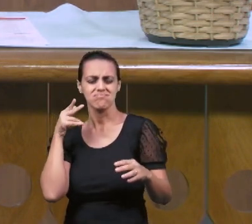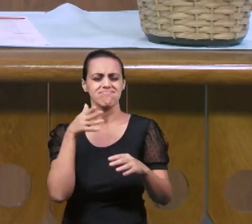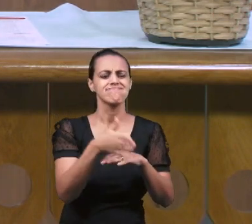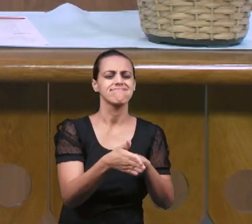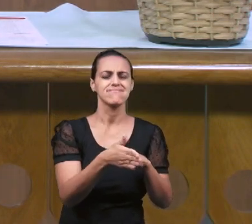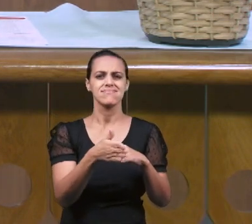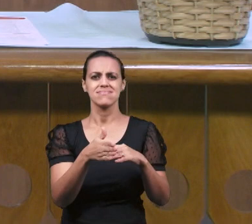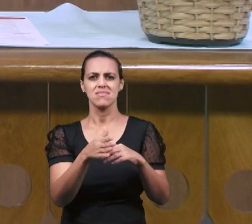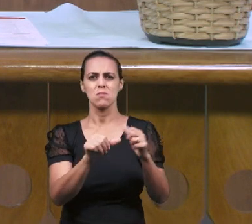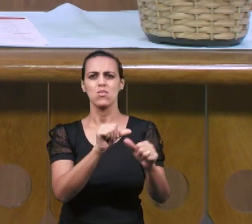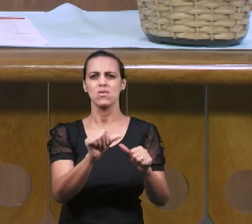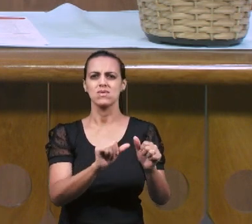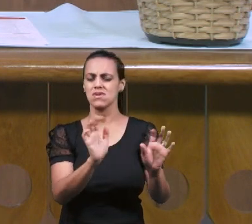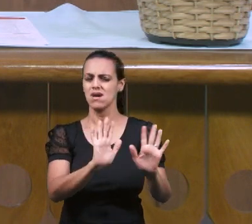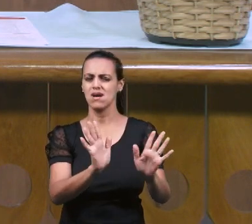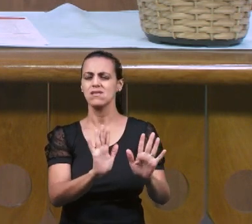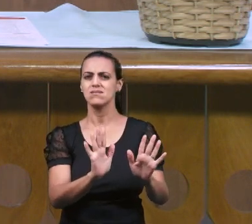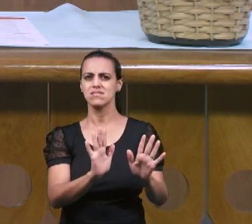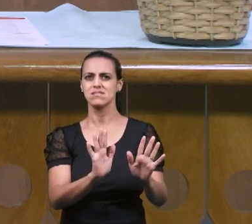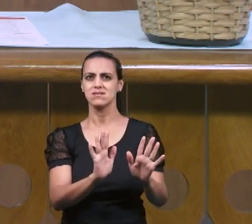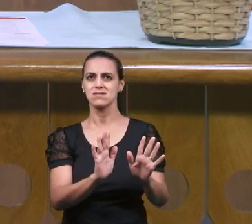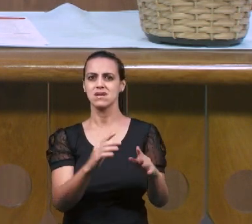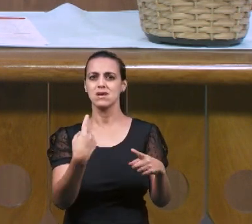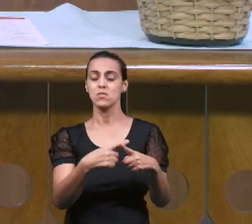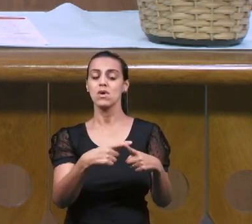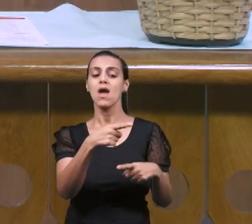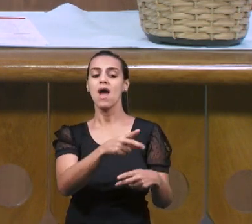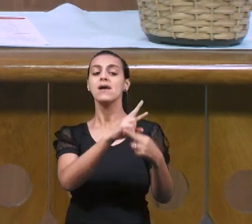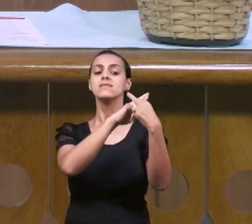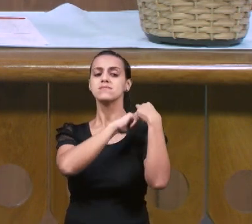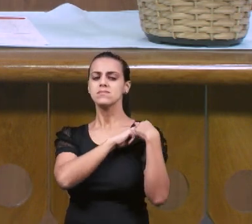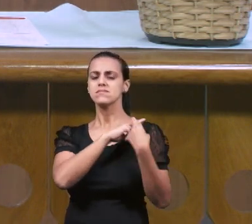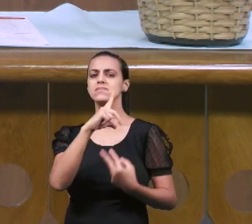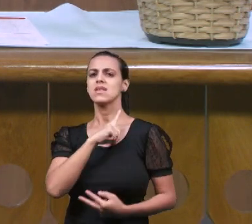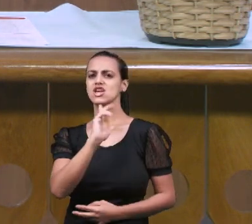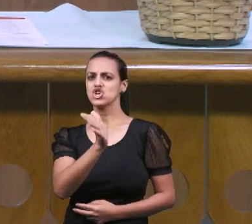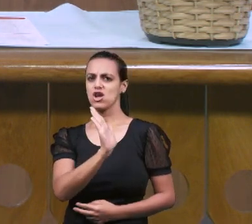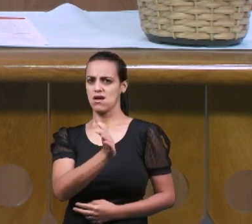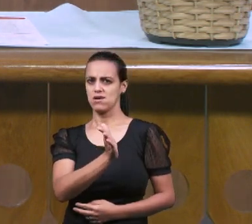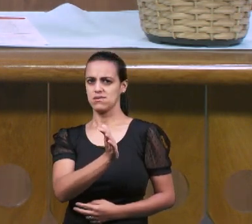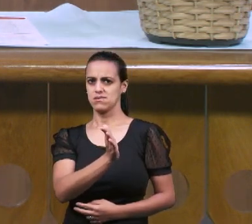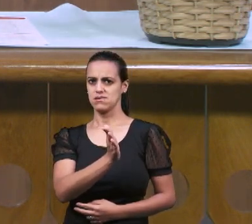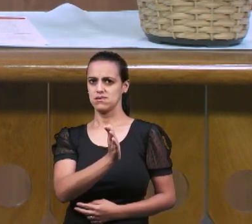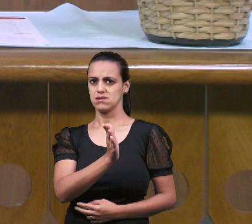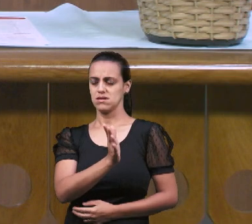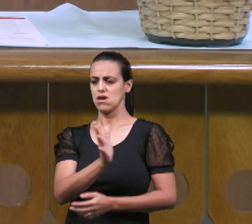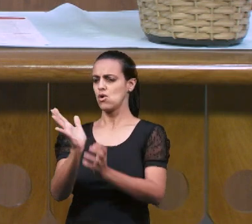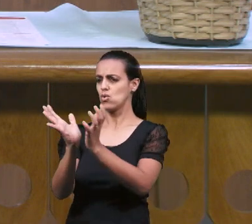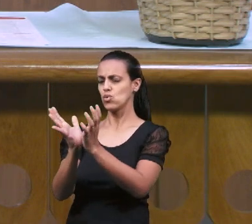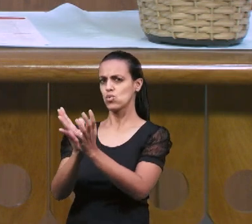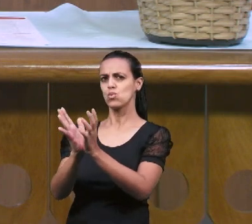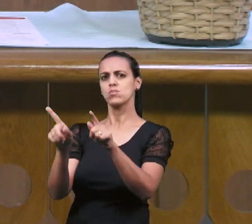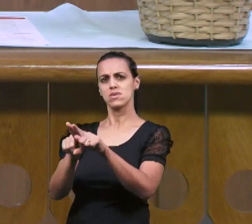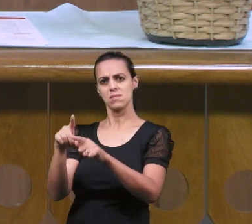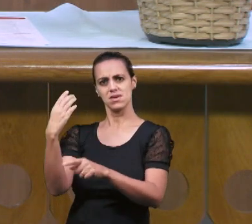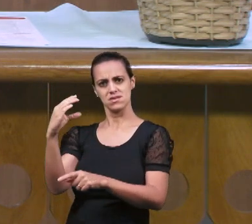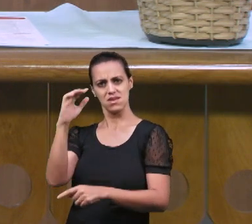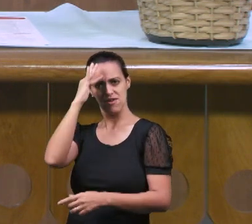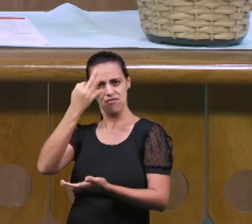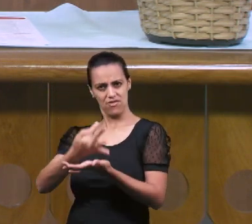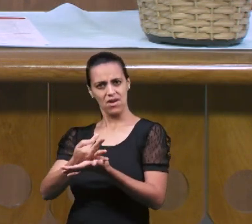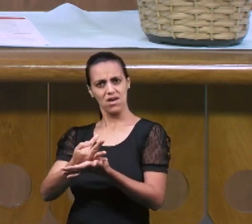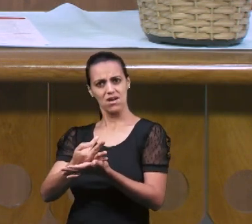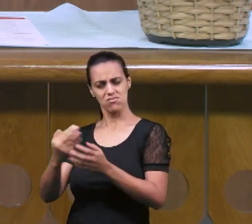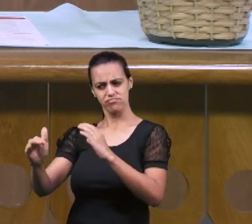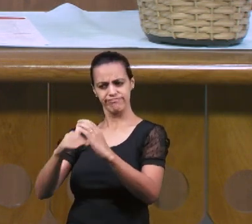faire cela. Il y a un autre groupe de science et foi. J'ai reçu, il y a quelques jours, un travail de science et foi, une chose extraordinaire